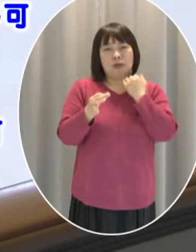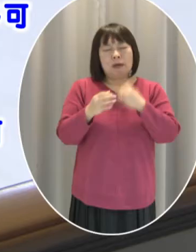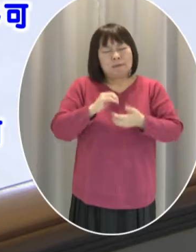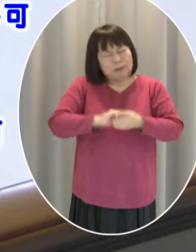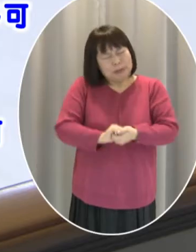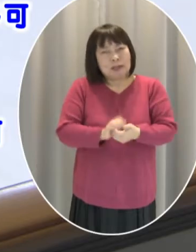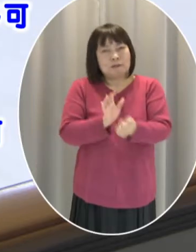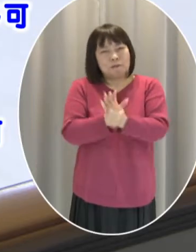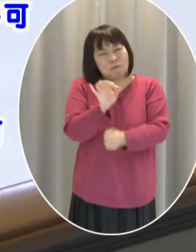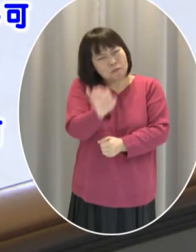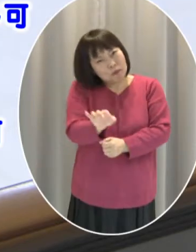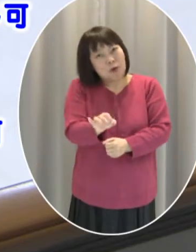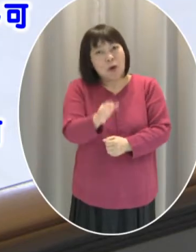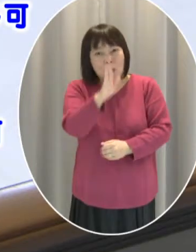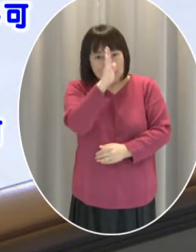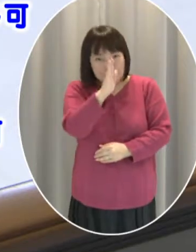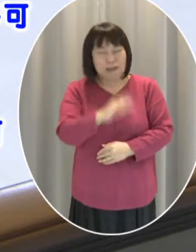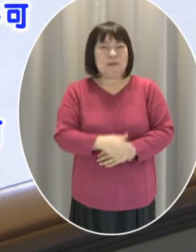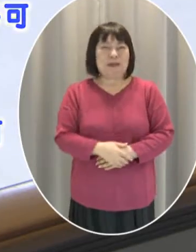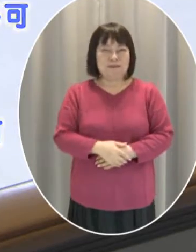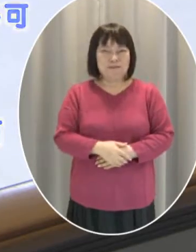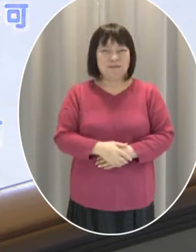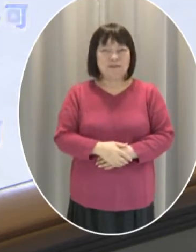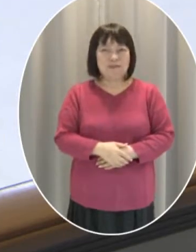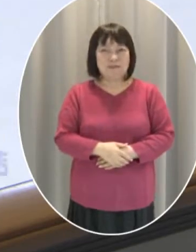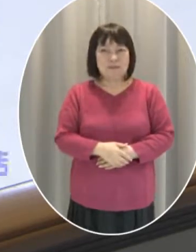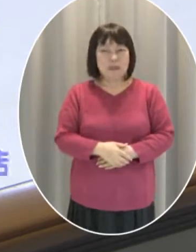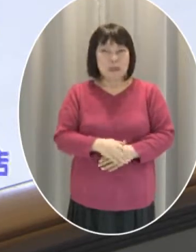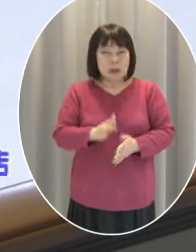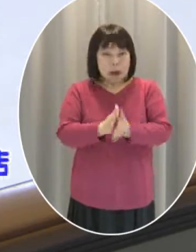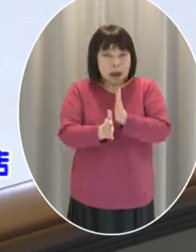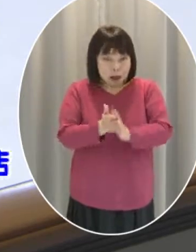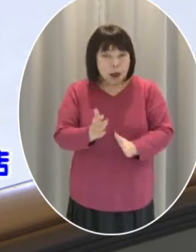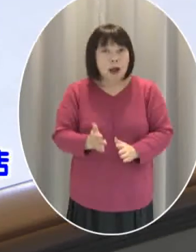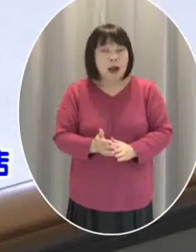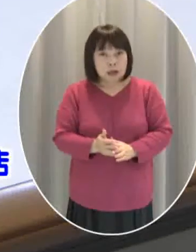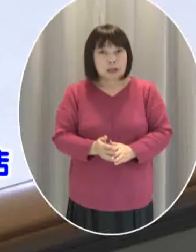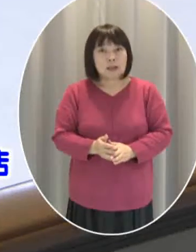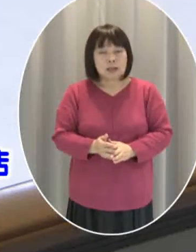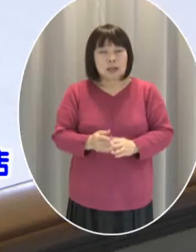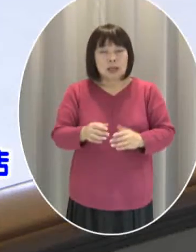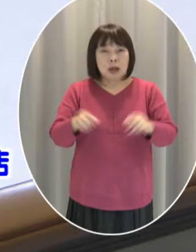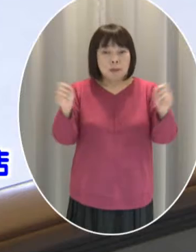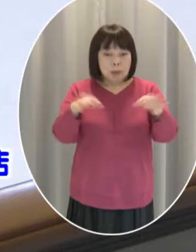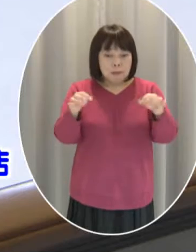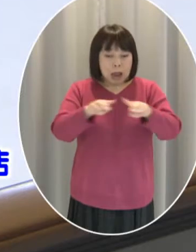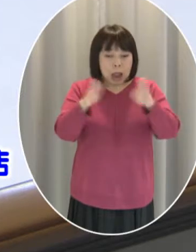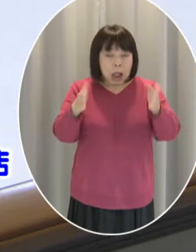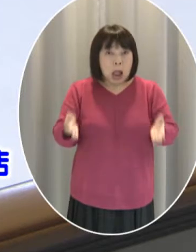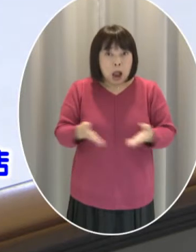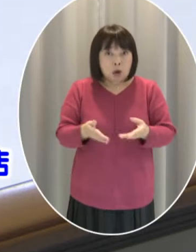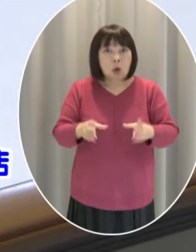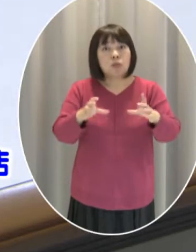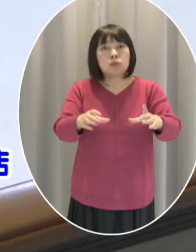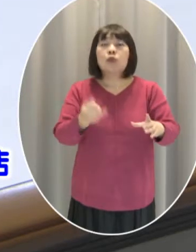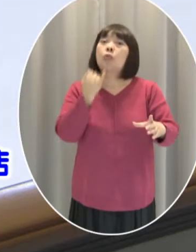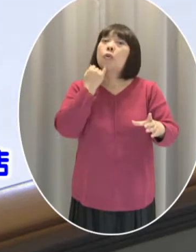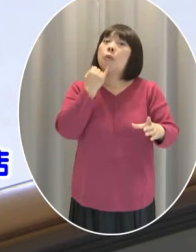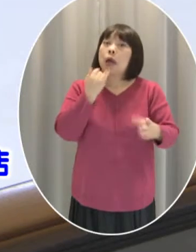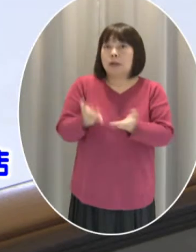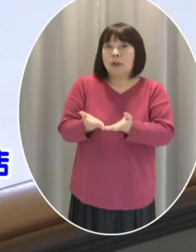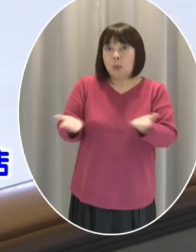願いしますまた新たに募金箱の設置に協力してくださるお店がありまし